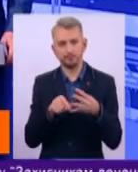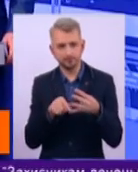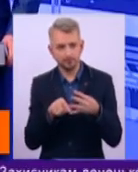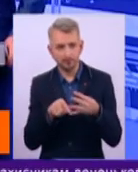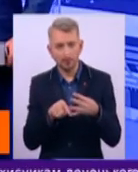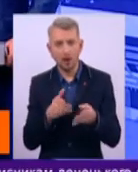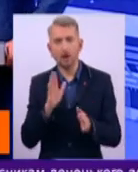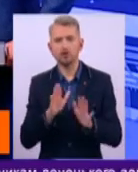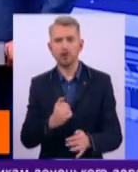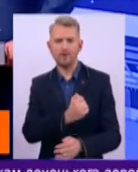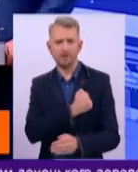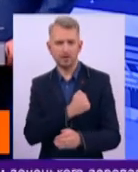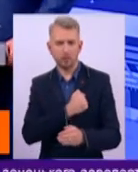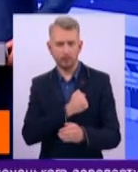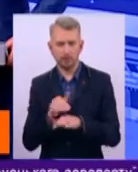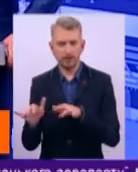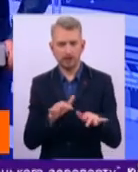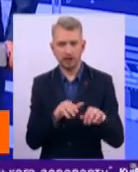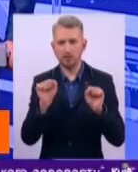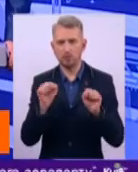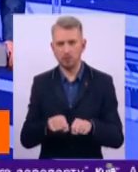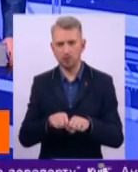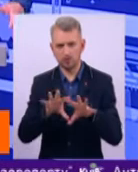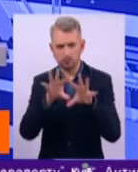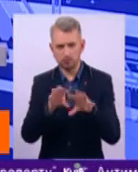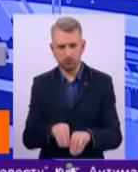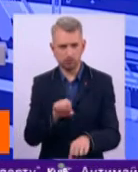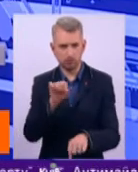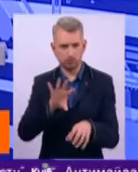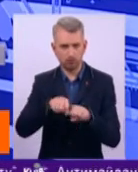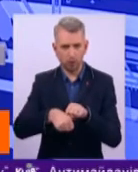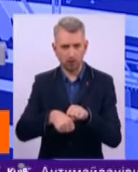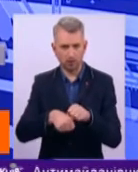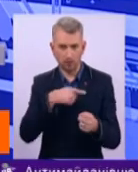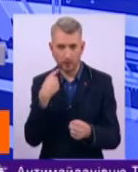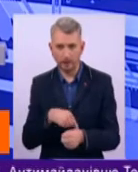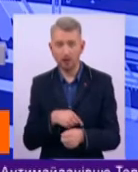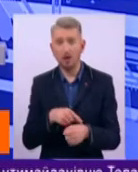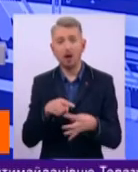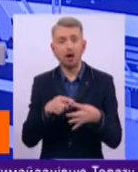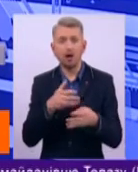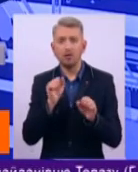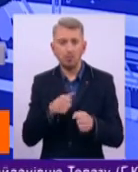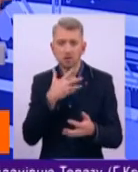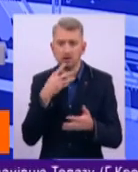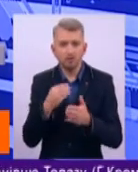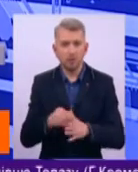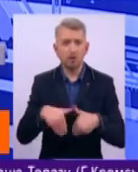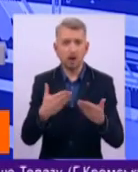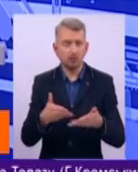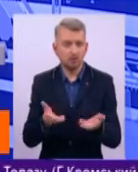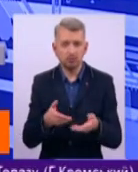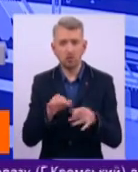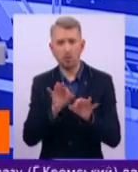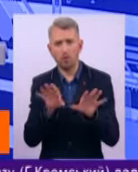варіант. Лише військовими діями можна приборкати агресора. Можете і свої варіанти пропонувати, залишати свої коментарі. Ми їх